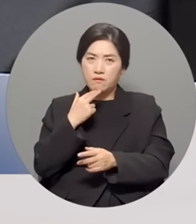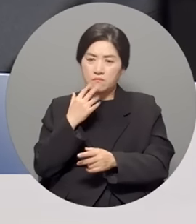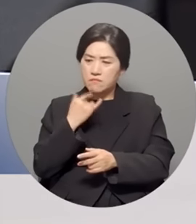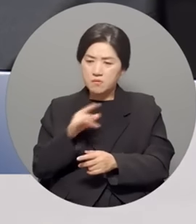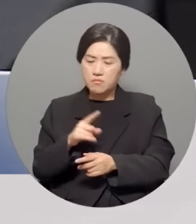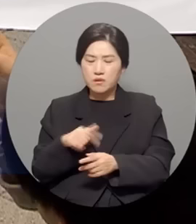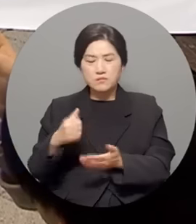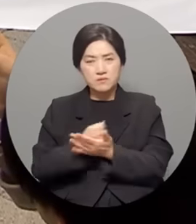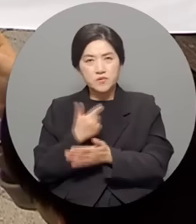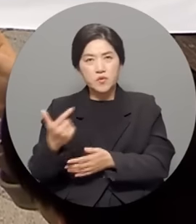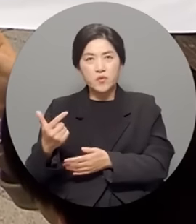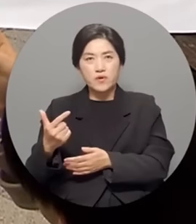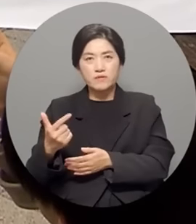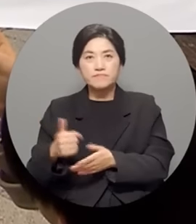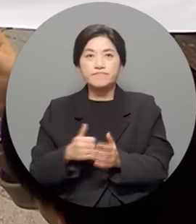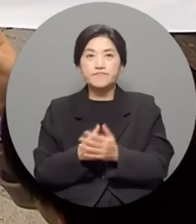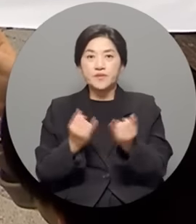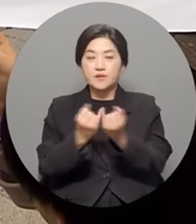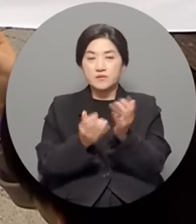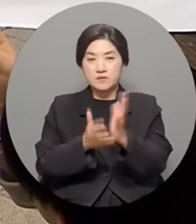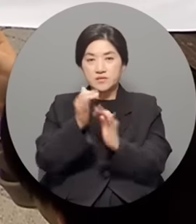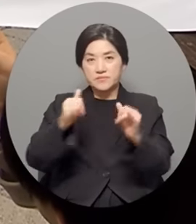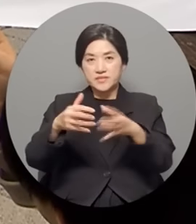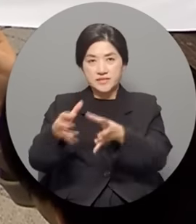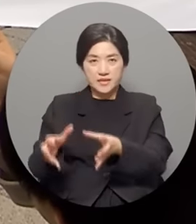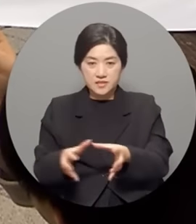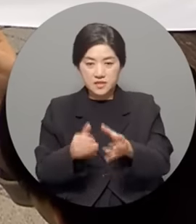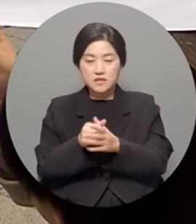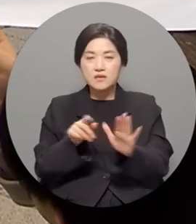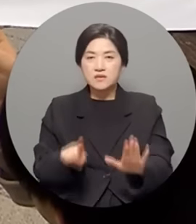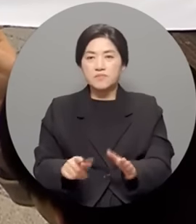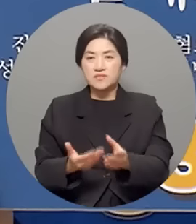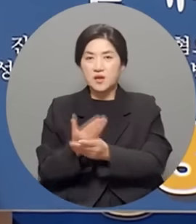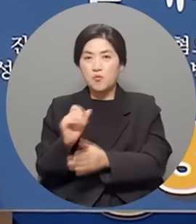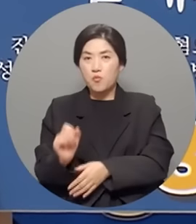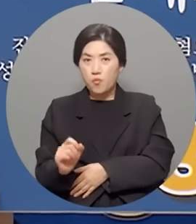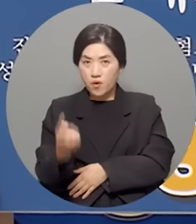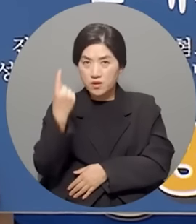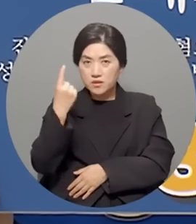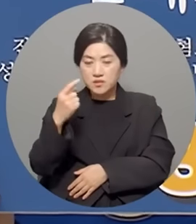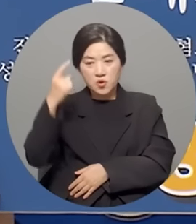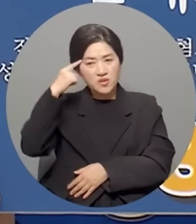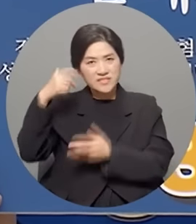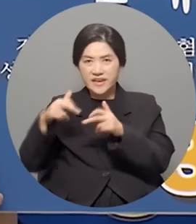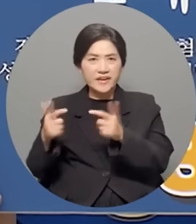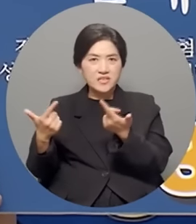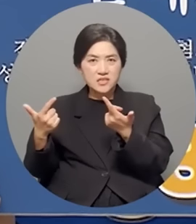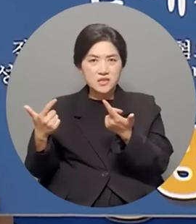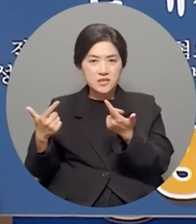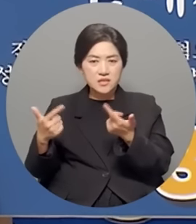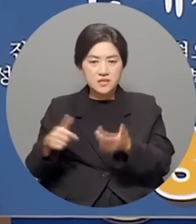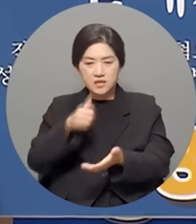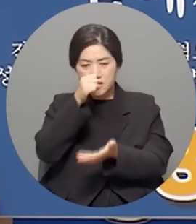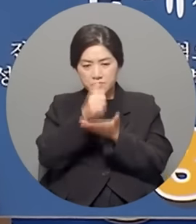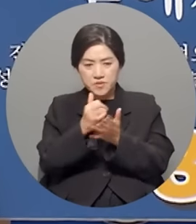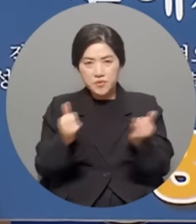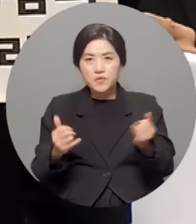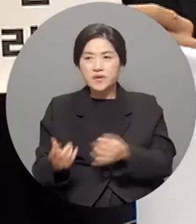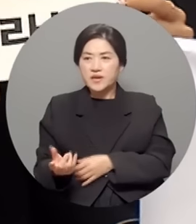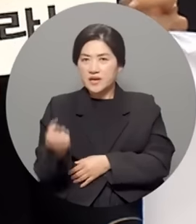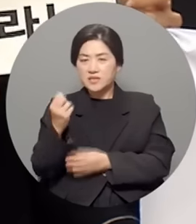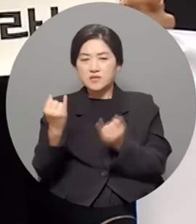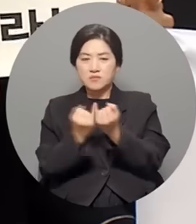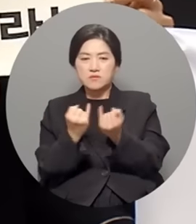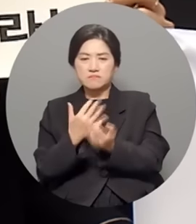아쉬움이 듭니다. 여성 시민단체들은 이번 사건의 원인은 정신장애가 아니라 피고인이 가지고 있던 여성에